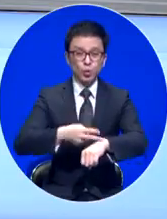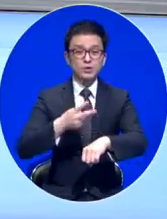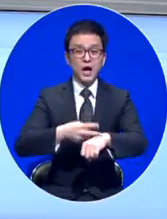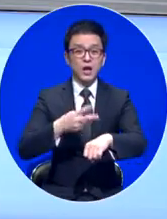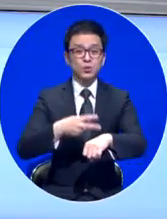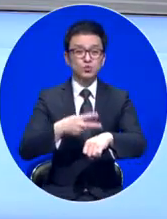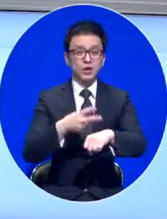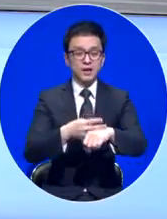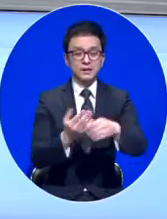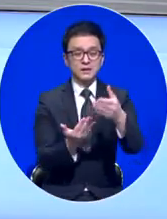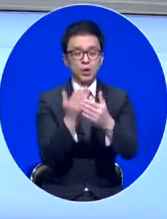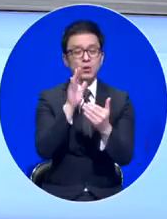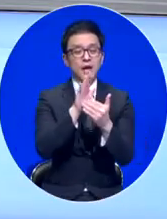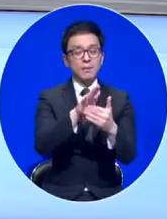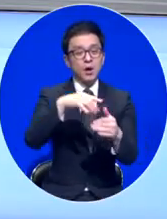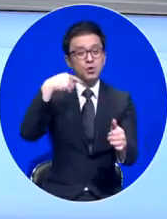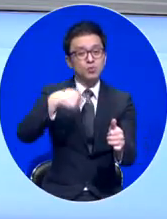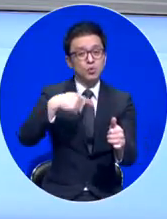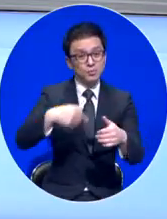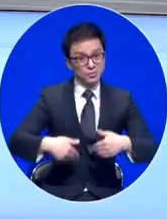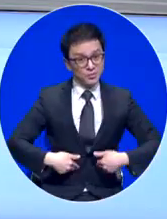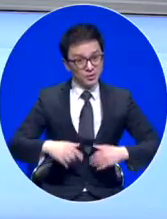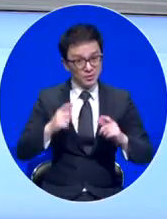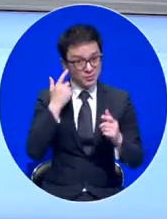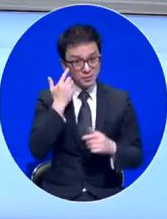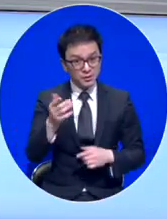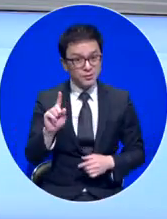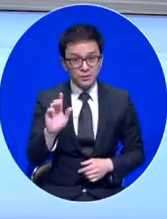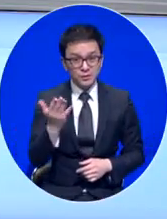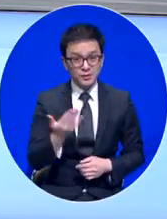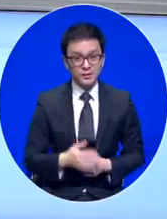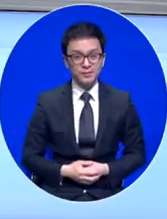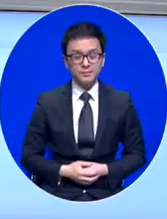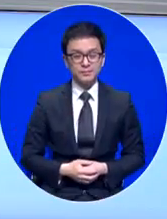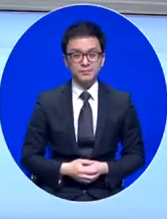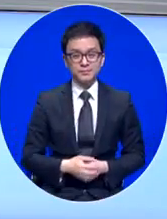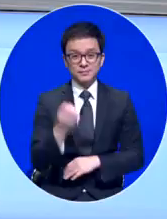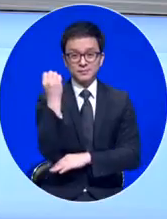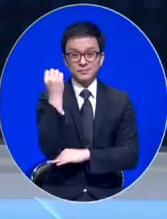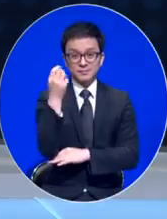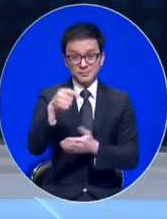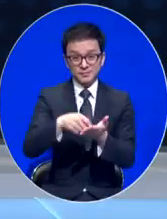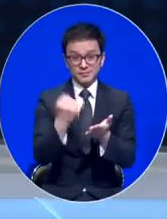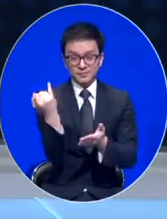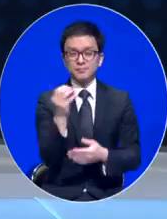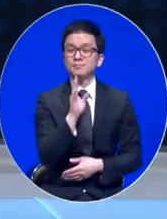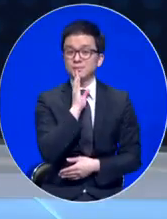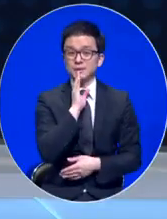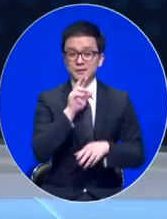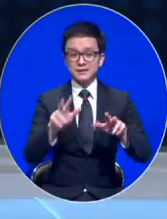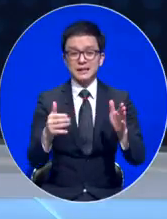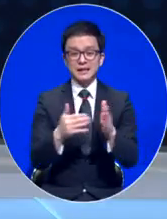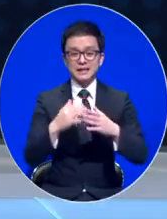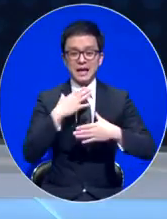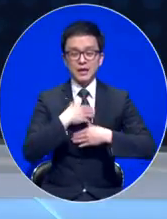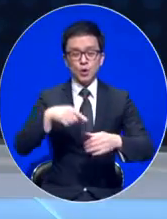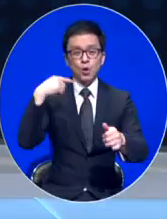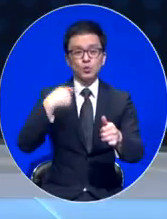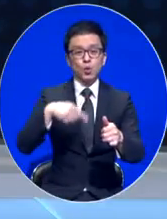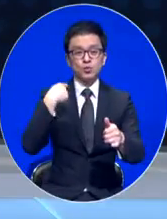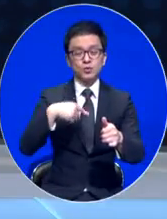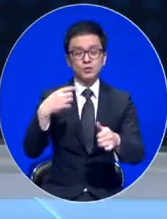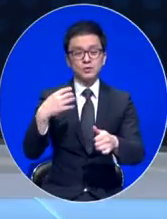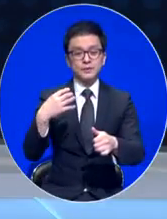예방 교육 강화 문제도 중요할 것 같은데 그건 어떻게 얘기됐습니까? 네, 그렇습니다. 사실 그동안 이 안전교육 기수는 원장과